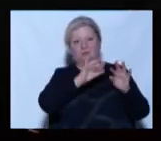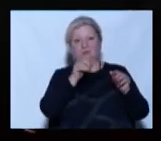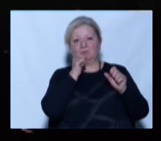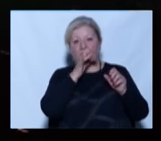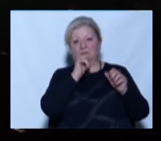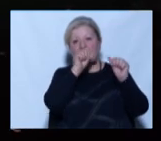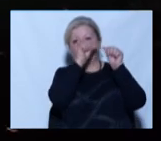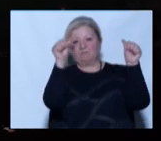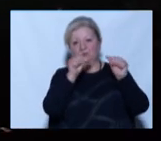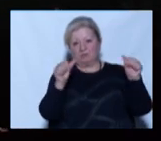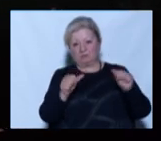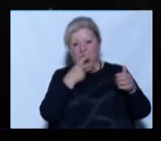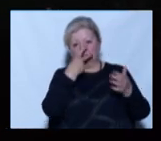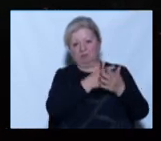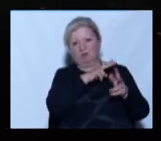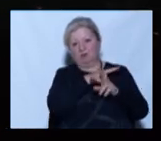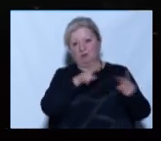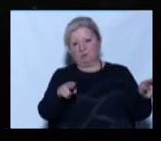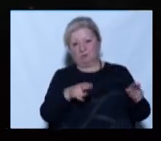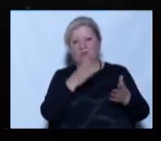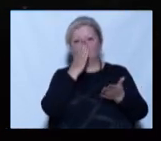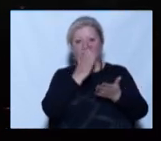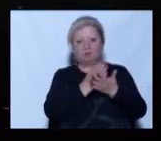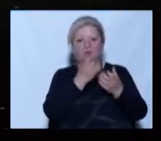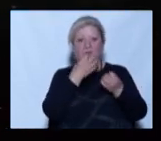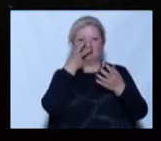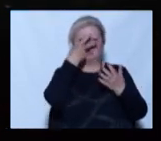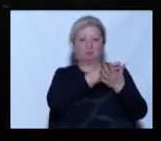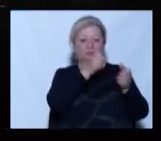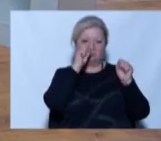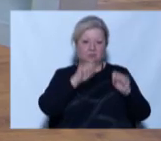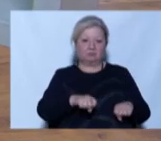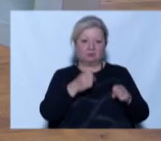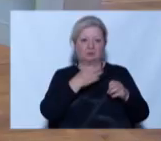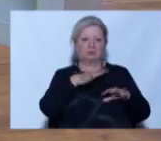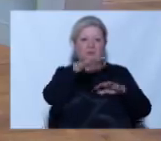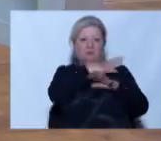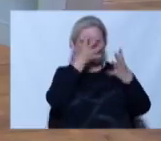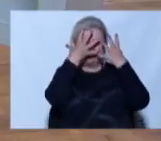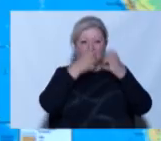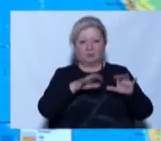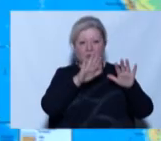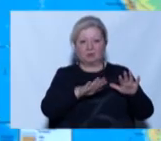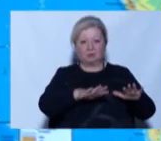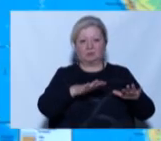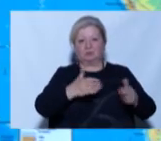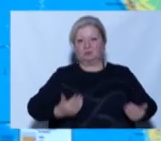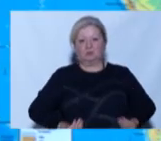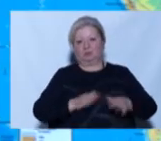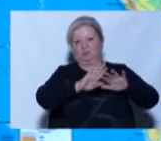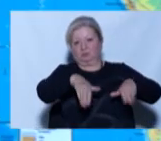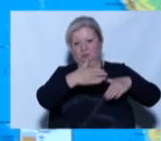თახვს მოგვაგონებს და ჩანს კიდევ დაუსახლებელი ადგილები, რომელიც სიბნელით არის მოცული. დიახ,